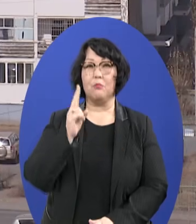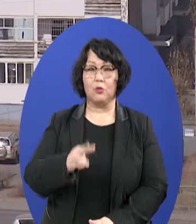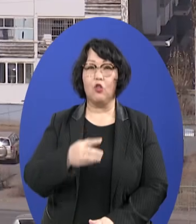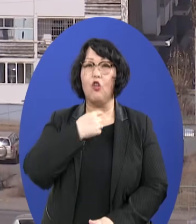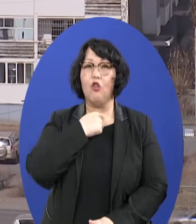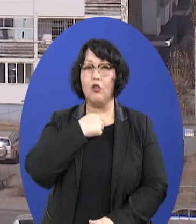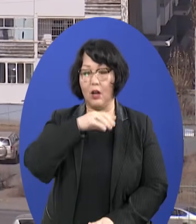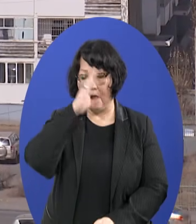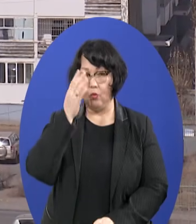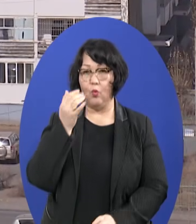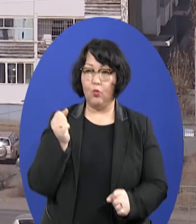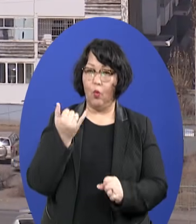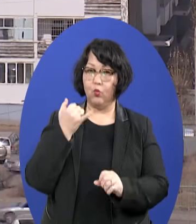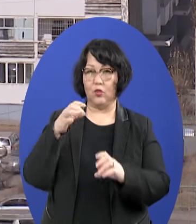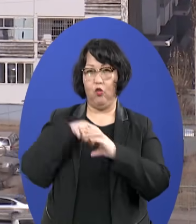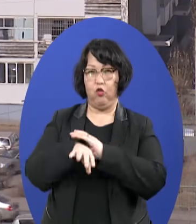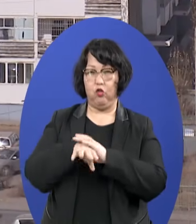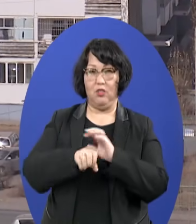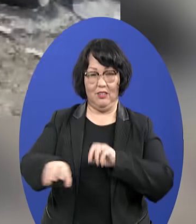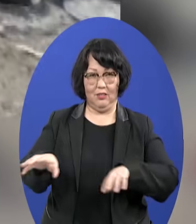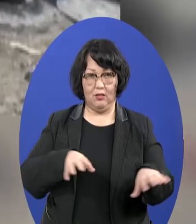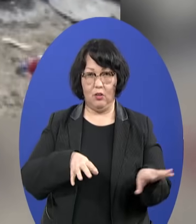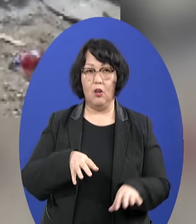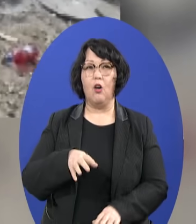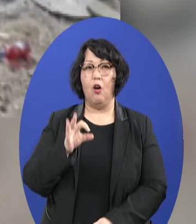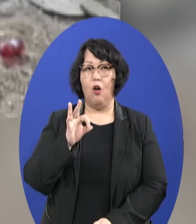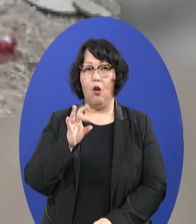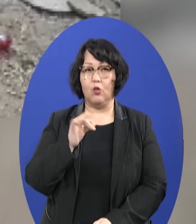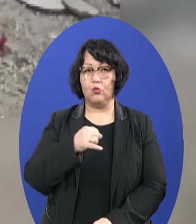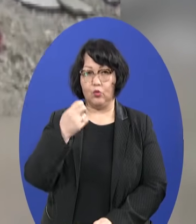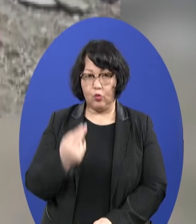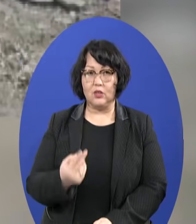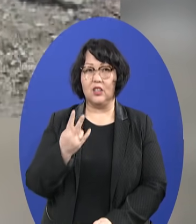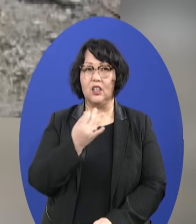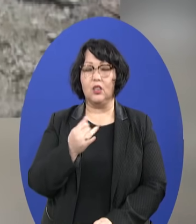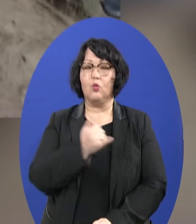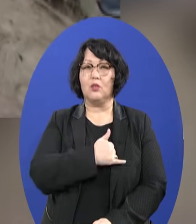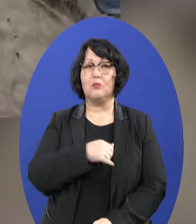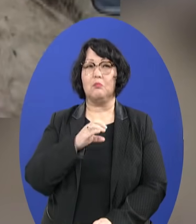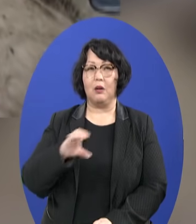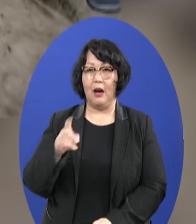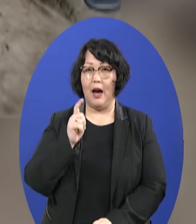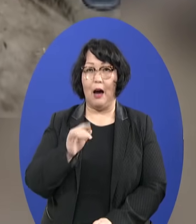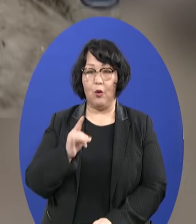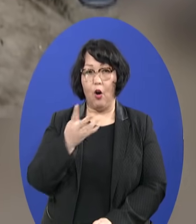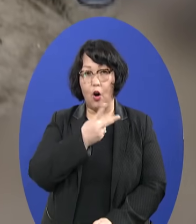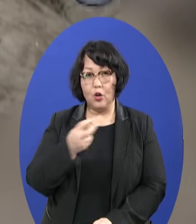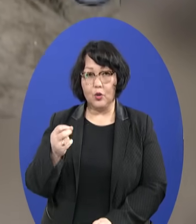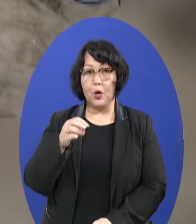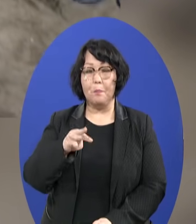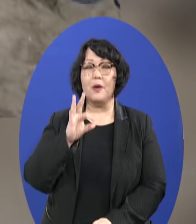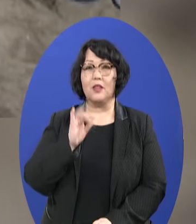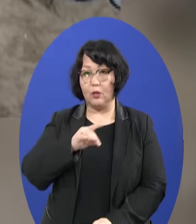байдаг. Үүний 900 орчим километрийг нь орон сууц нийтийн аж ахуйн удирдах газар хариуцдаг байна. Энэ хавар хуучирч муудсан 200 орчим метр дулааны